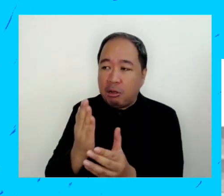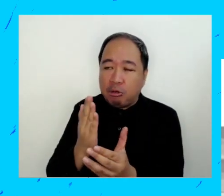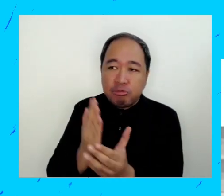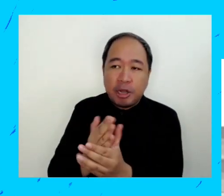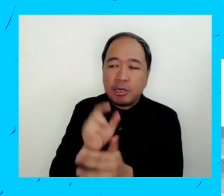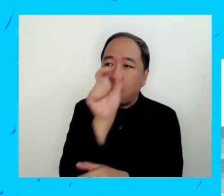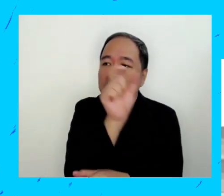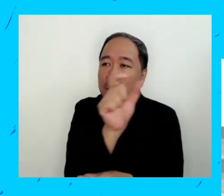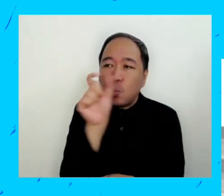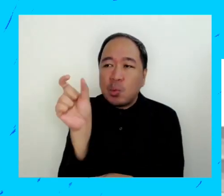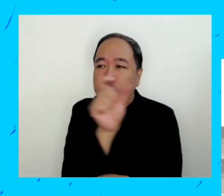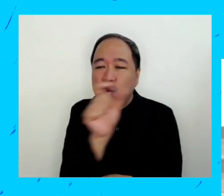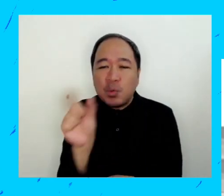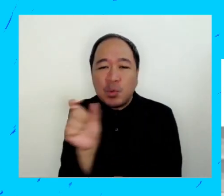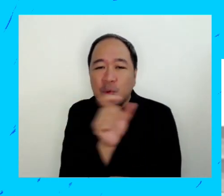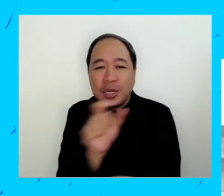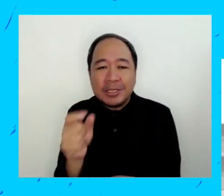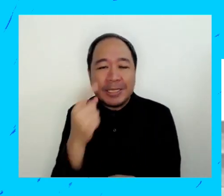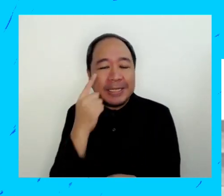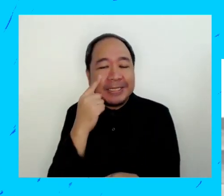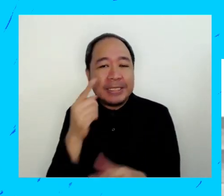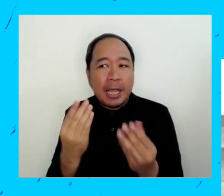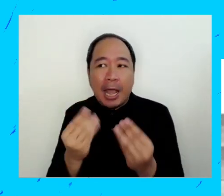On leur apprend la terminologie,